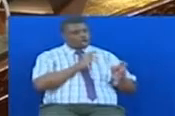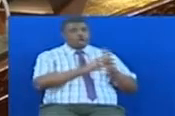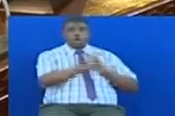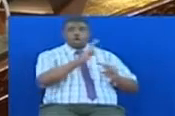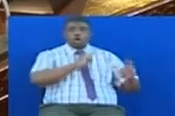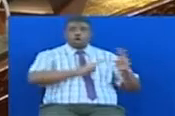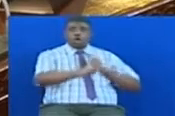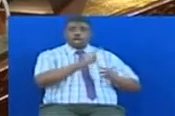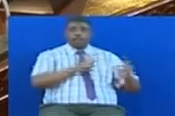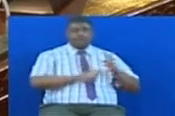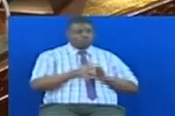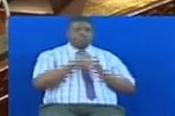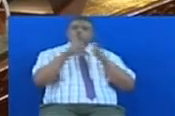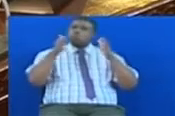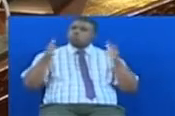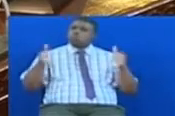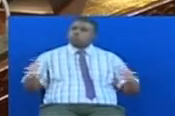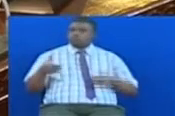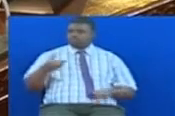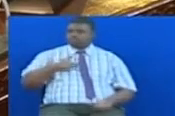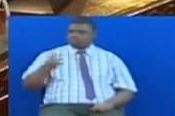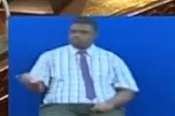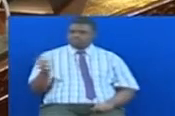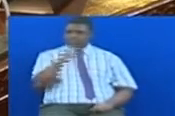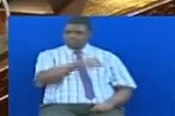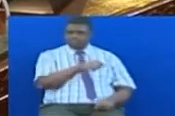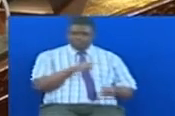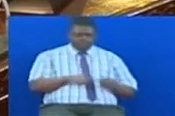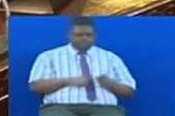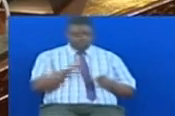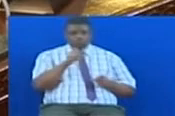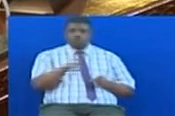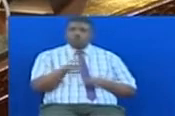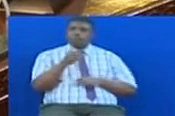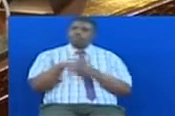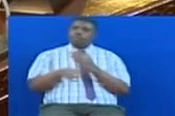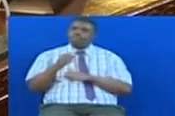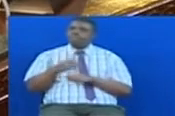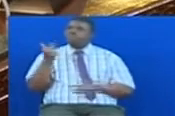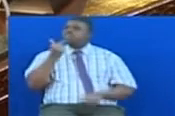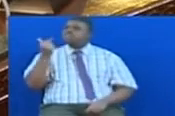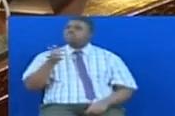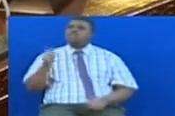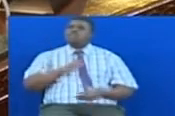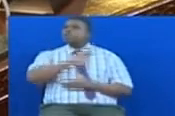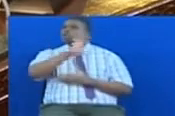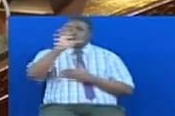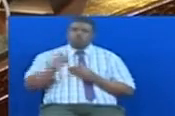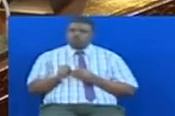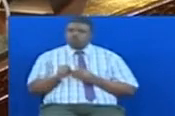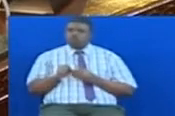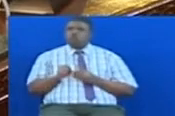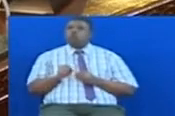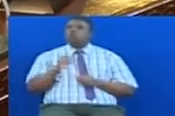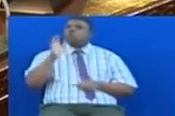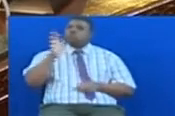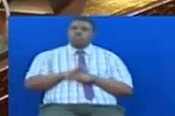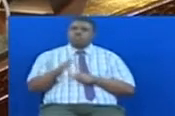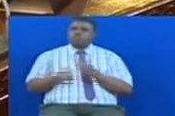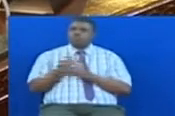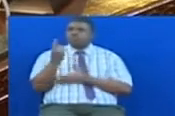mwenyewe nilihudhuria kongamano lile, lilijumuisha watu wenye ulemavu kutoka Tanzania nzima, lakini wengi walikuwa ni kutoka mkoa wa Dar es